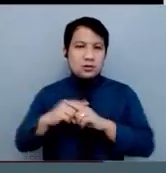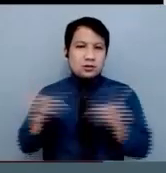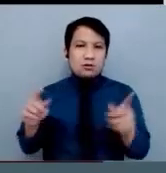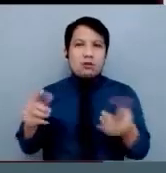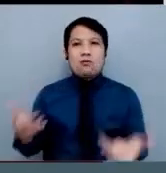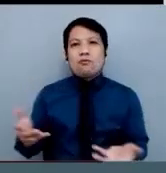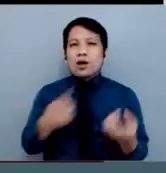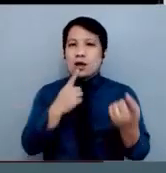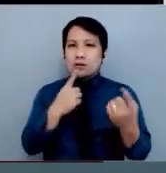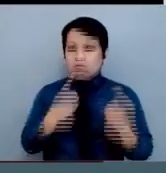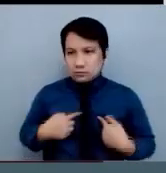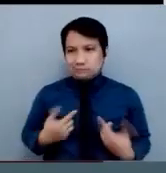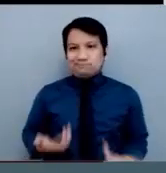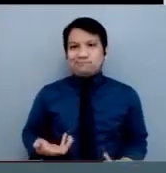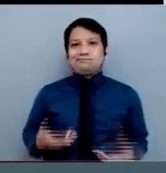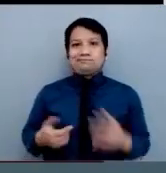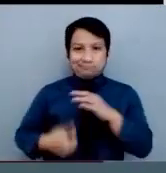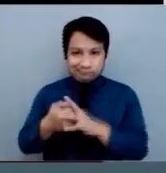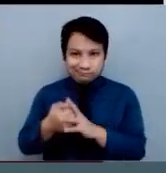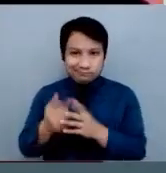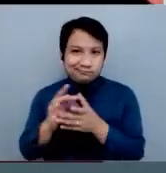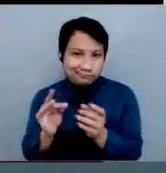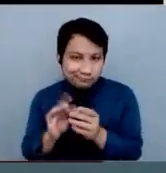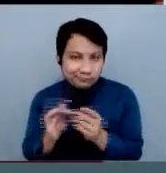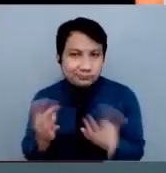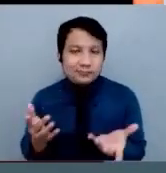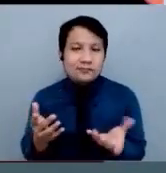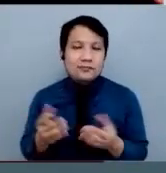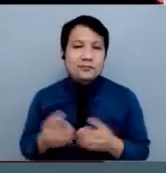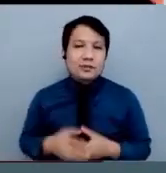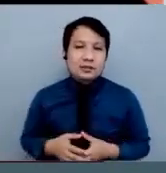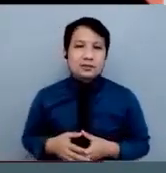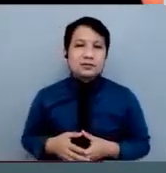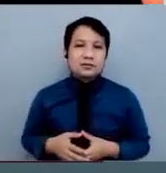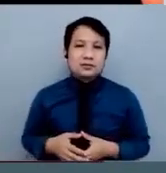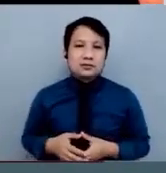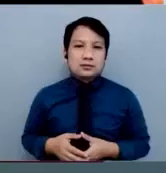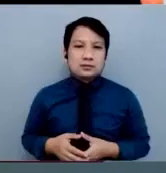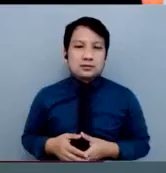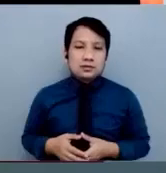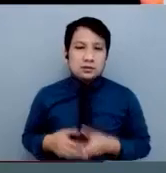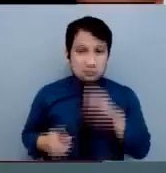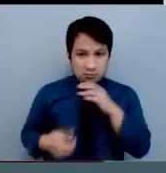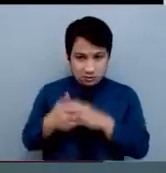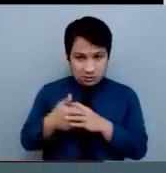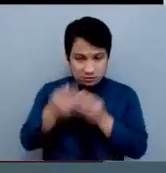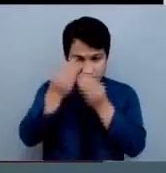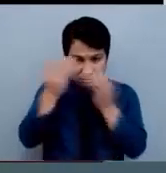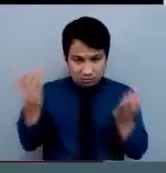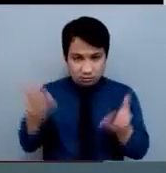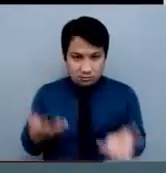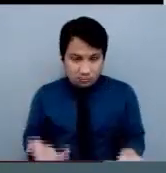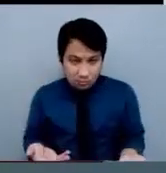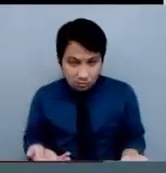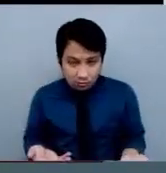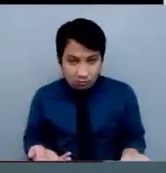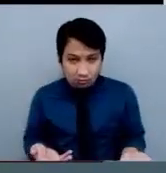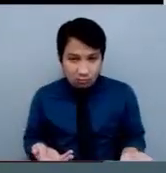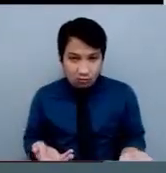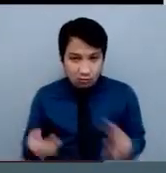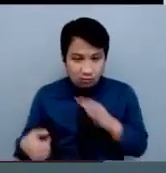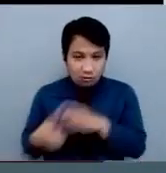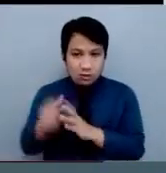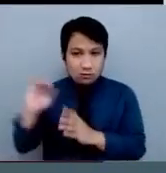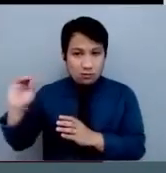siyang sinagot sa akin, so nilabas namin yung storya. Yes, sir. And immediately after that, nung nalabas namin yung storya, naglabas sila